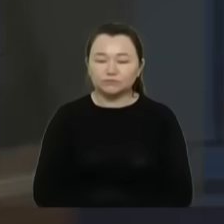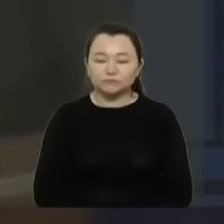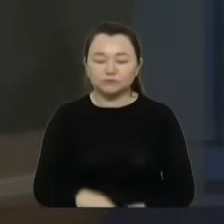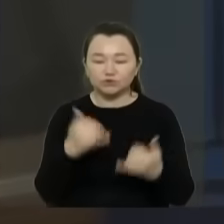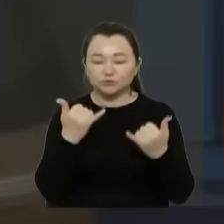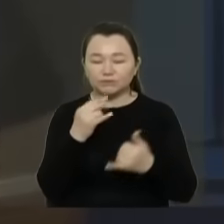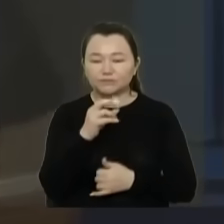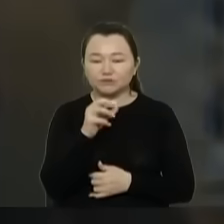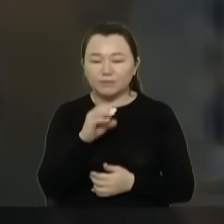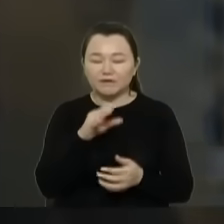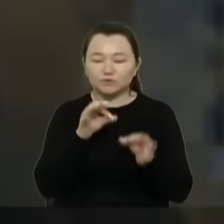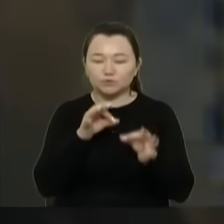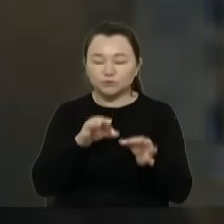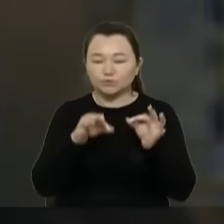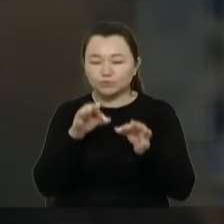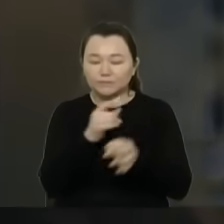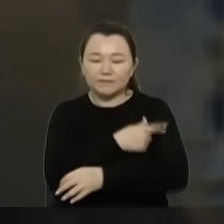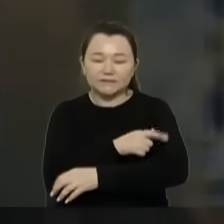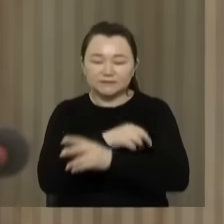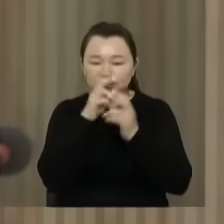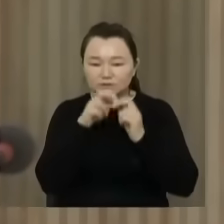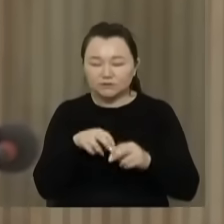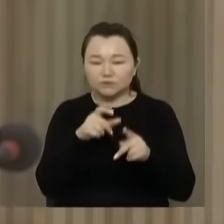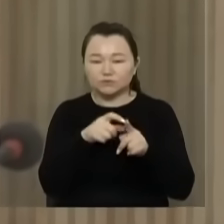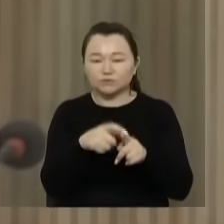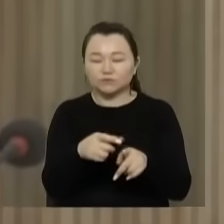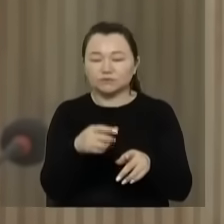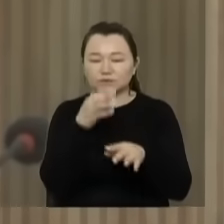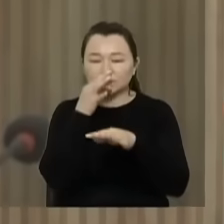Бүгін Бишімбаев сотында сот медициналық сарапшысы сөз алды.